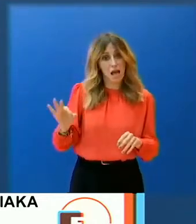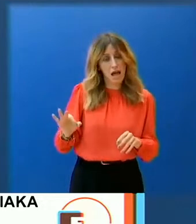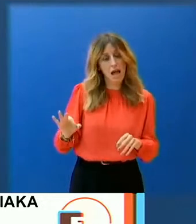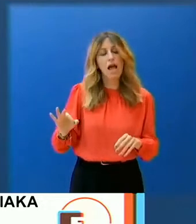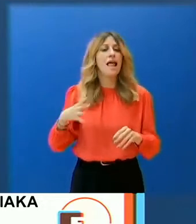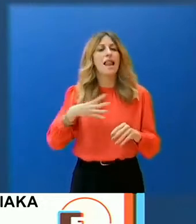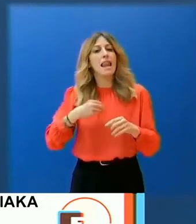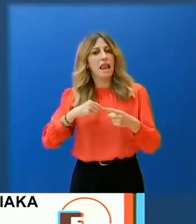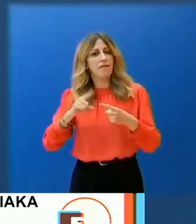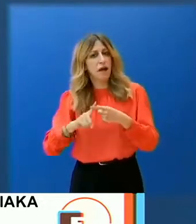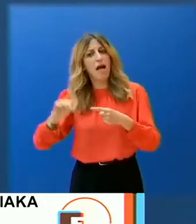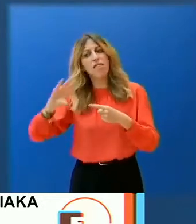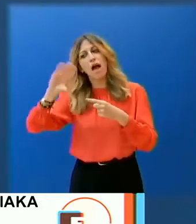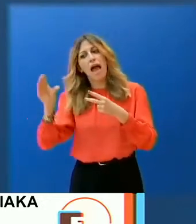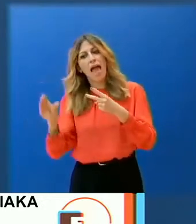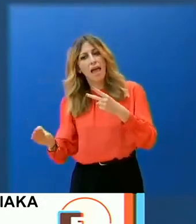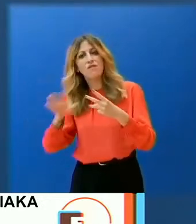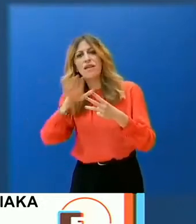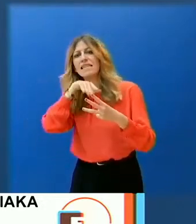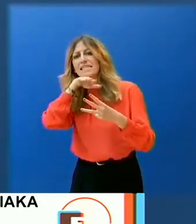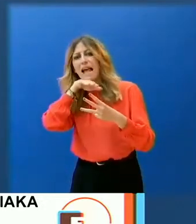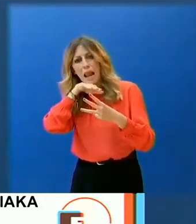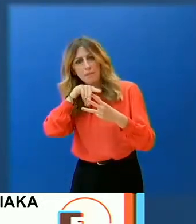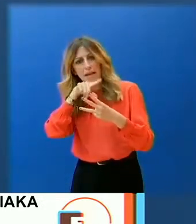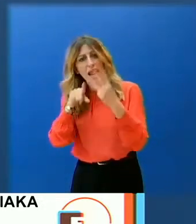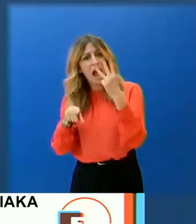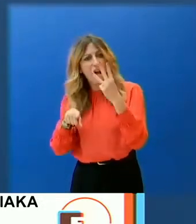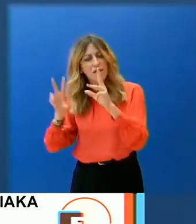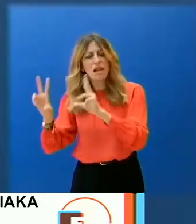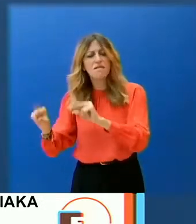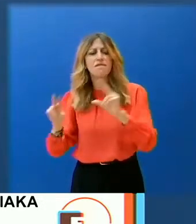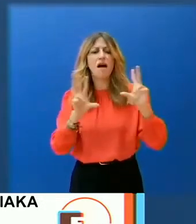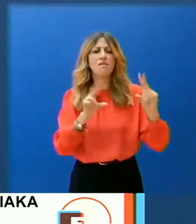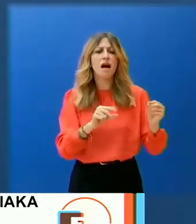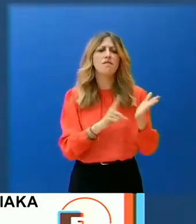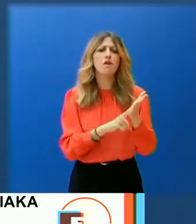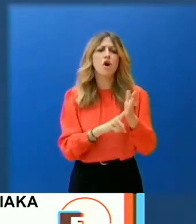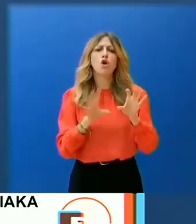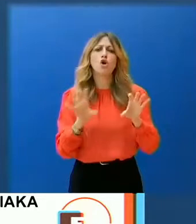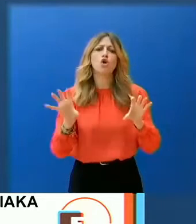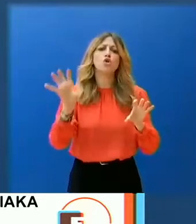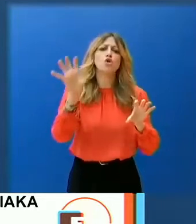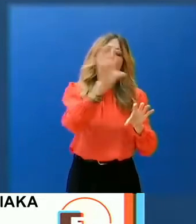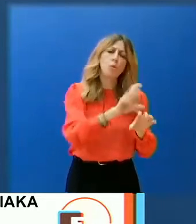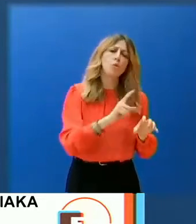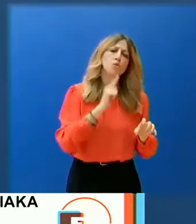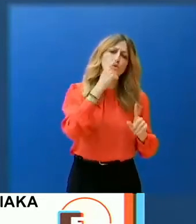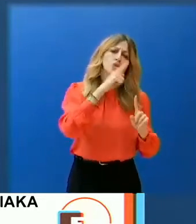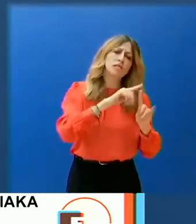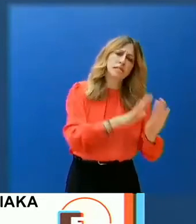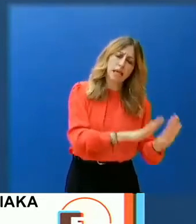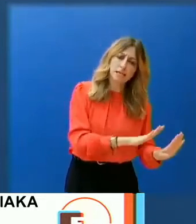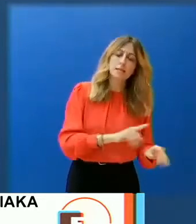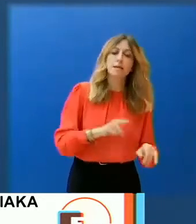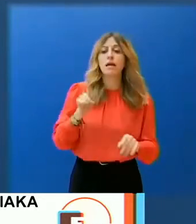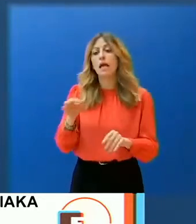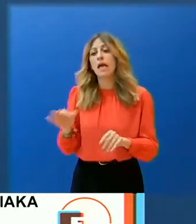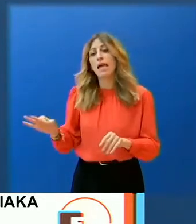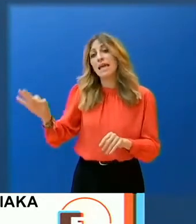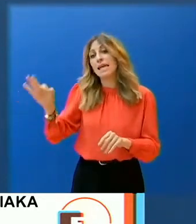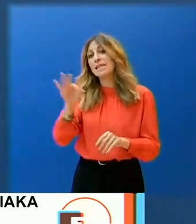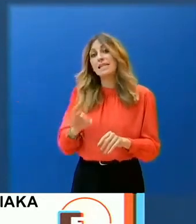τη Σαλαμίνα, είναι υποχρεωτική η προσκόμιση είτε πιστοποιητικού εμβολιασμού 14 ημέρες μετά τη δεύτερη